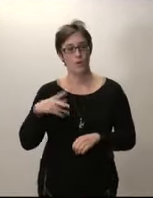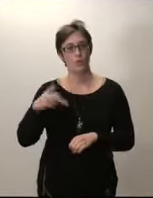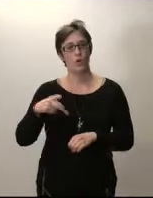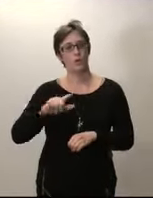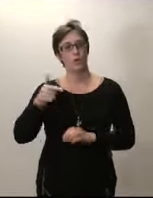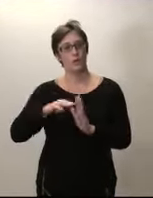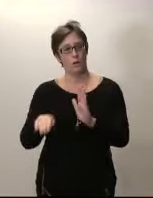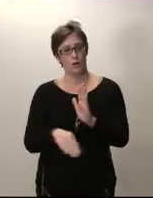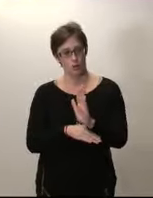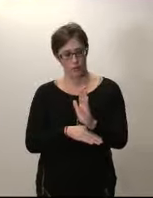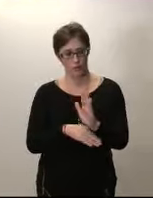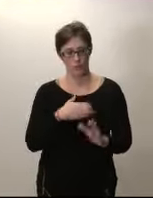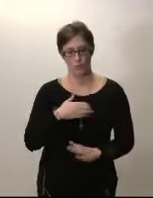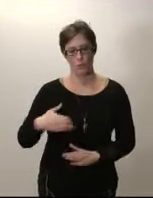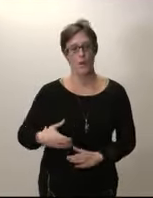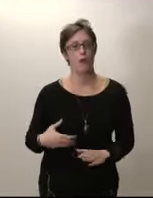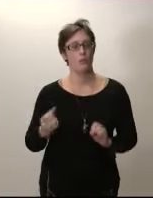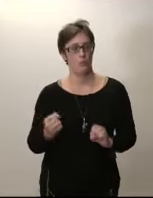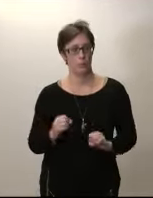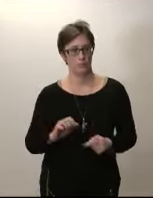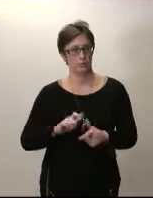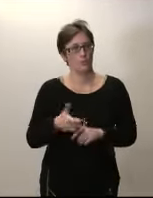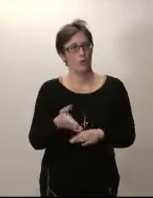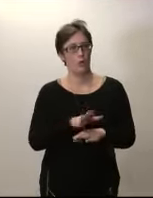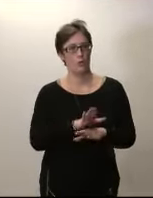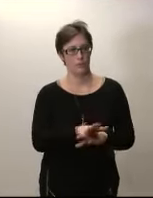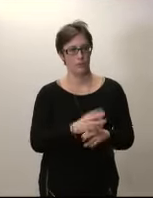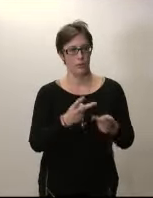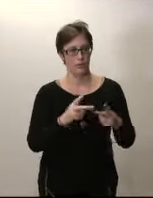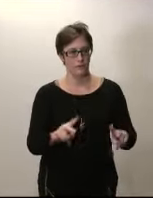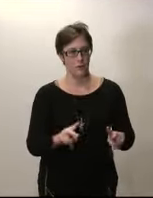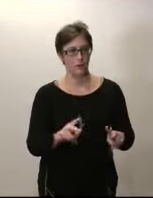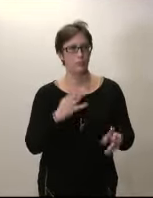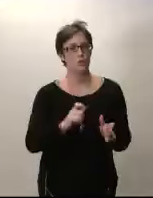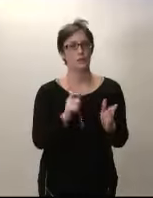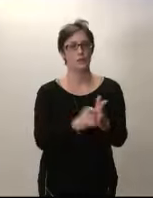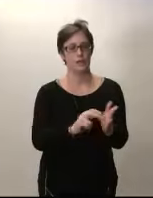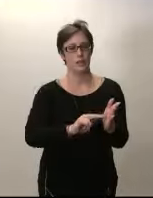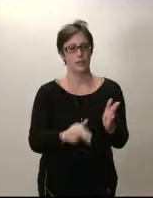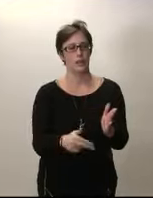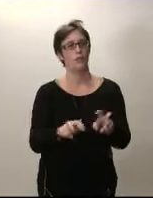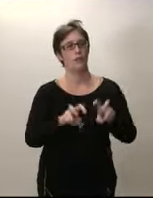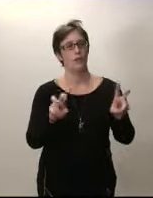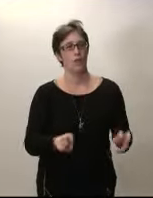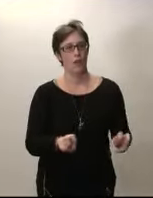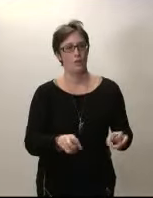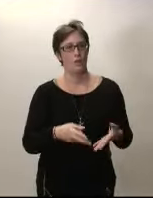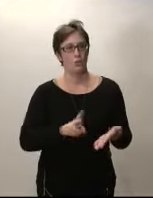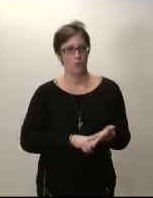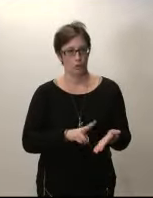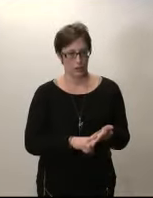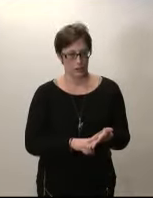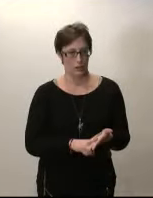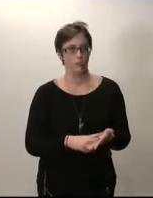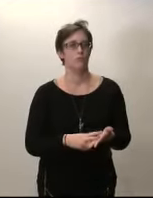adjointe au maire, pour représenter la ville lors de la signature d'un acte authentique dressé en la forme administrative et pour lequel le maire